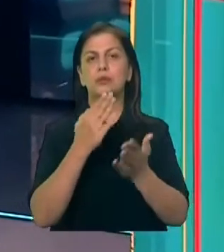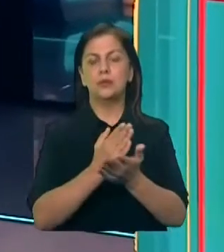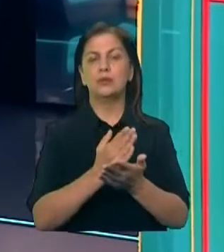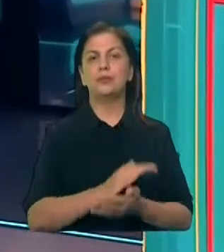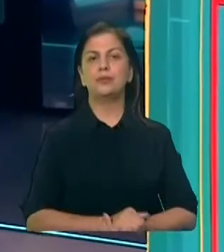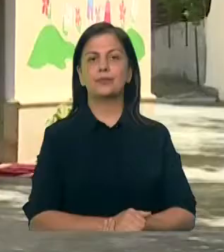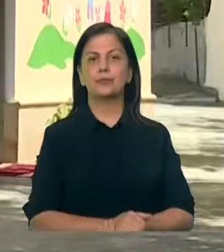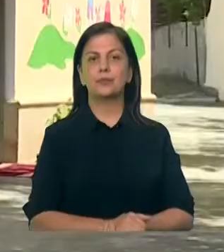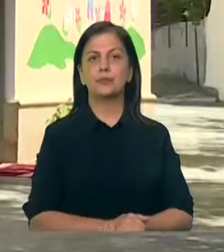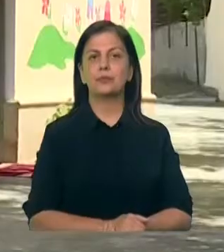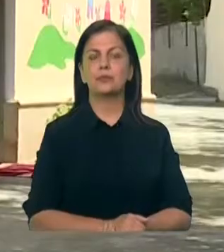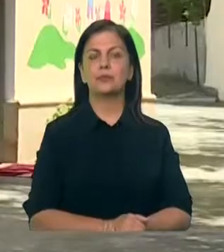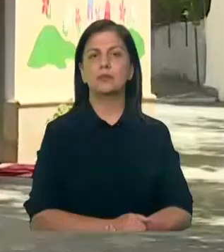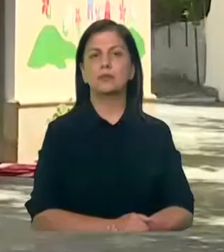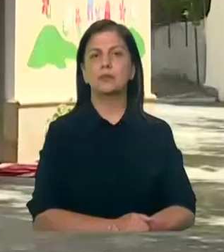planlaşdırılır.